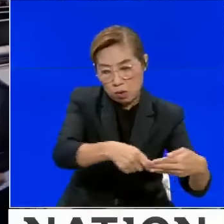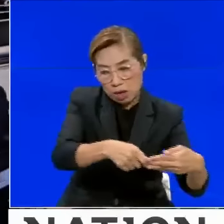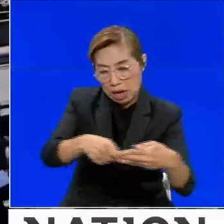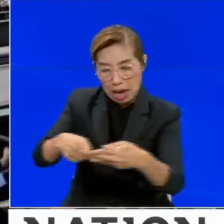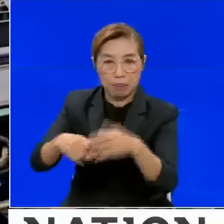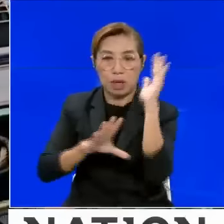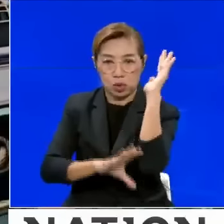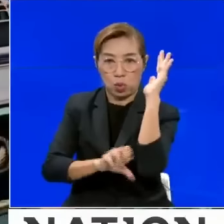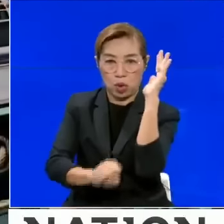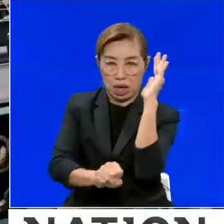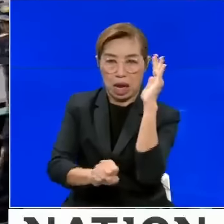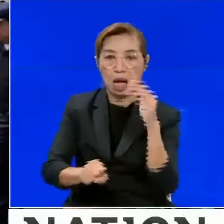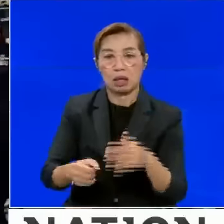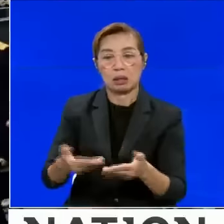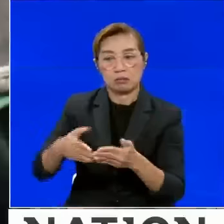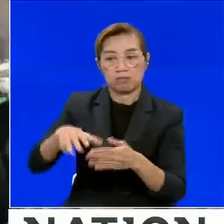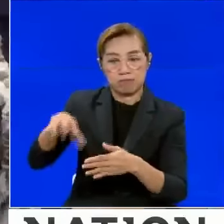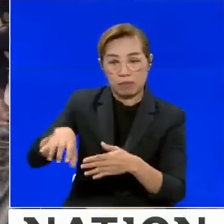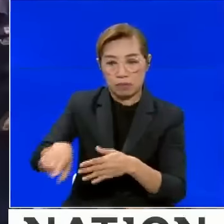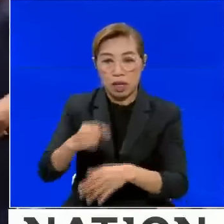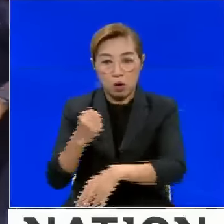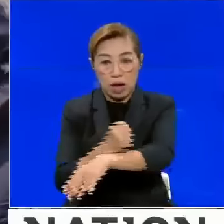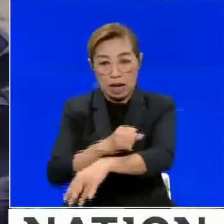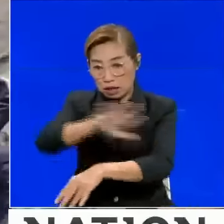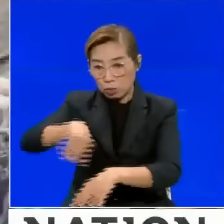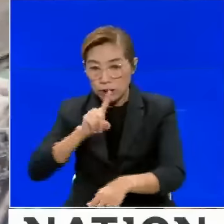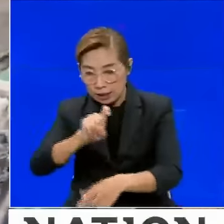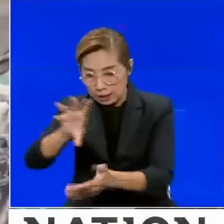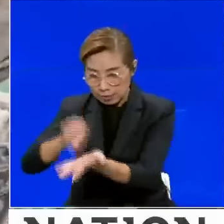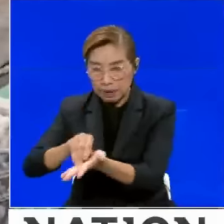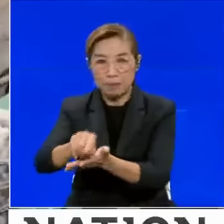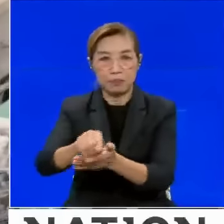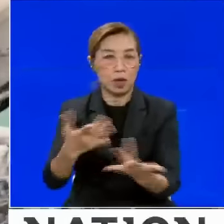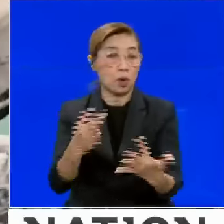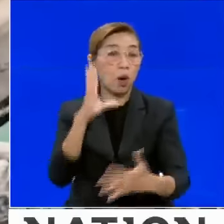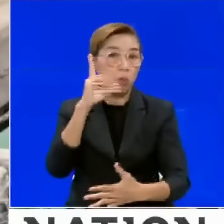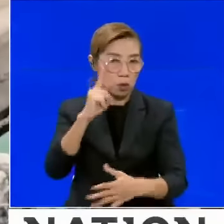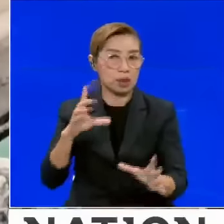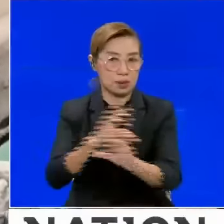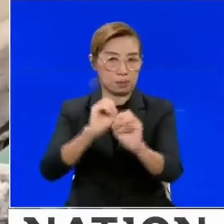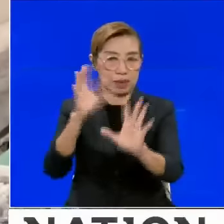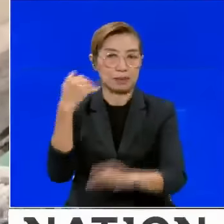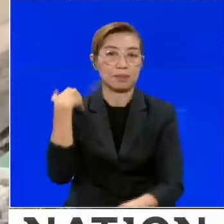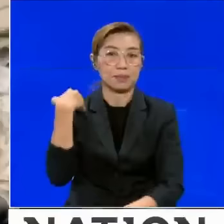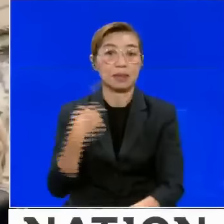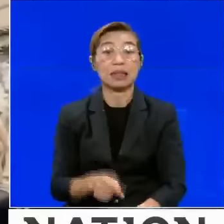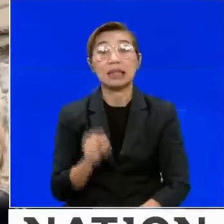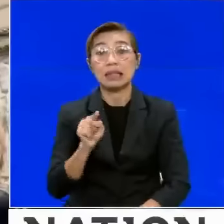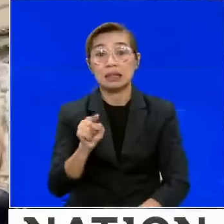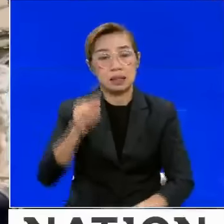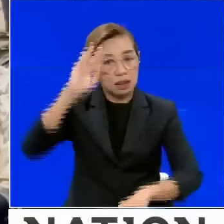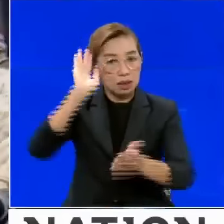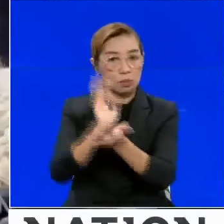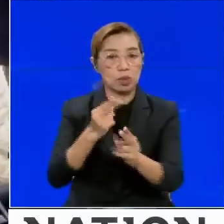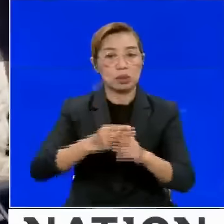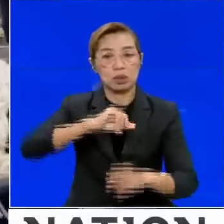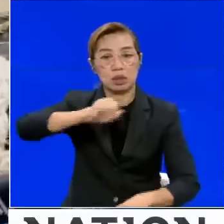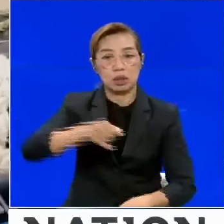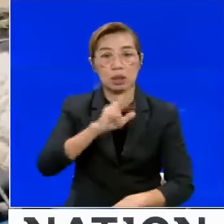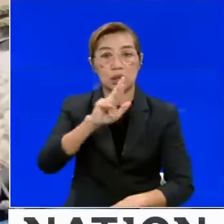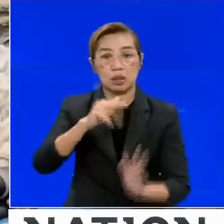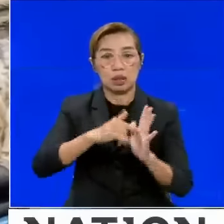ครับแล้วก็จะมีการสอบปากคำลูกเรือทั้งหมดน่าจะชัดเจนขึ้นแหละพรุ่งนี้เนี่ยนะฮะเรื่องนี้ครับทางพลตรีจรูญเกียรติปานแ